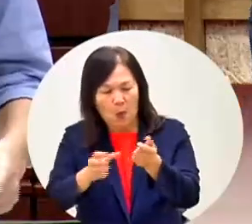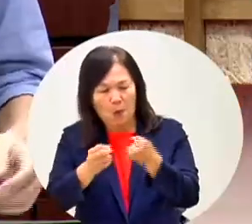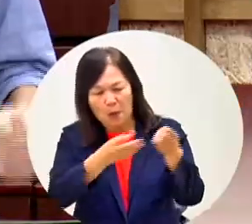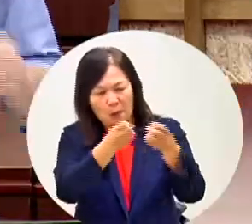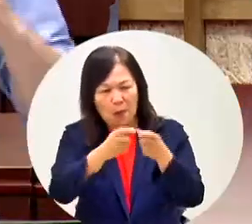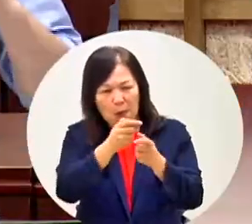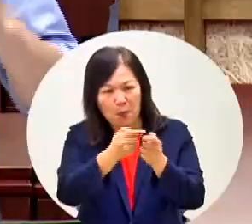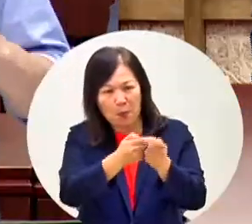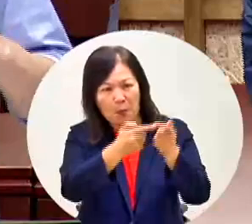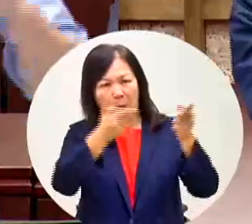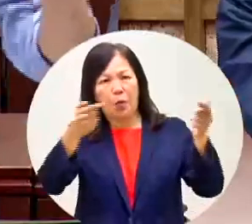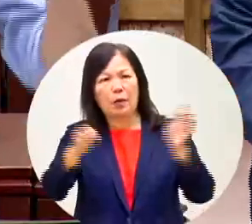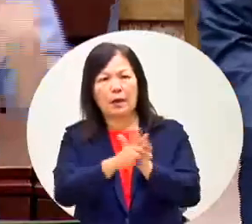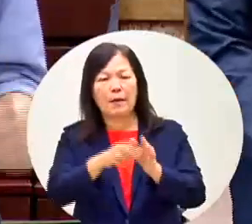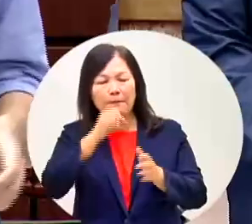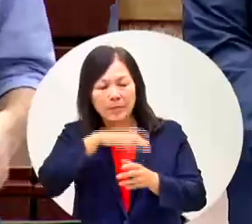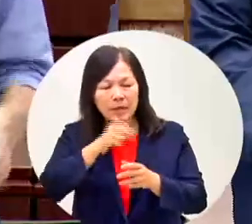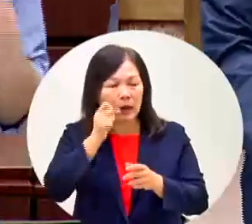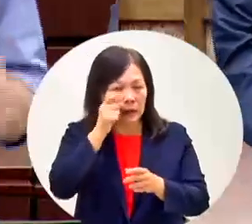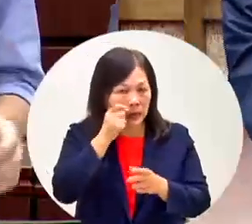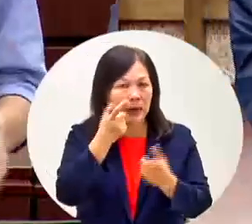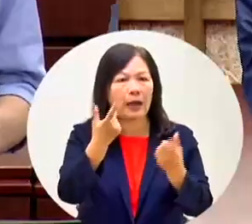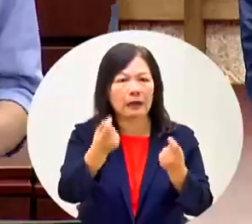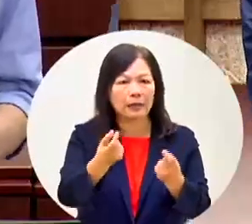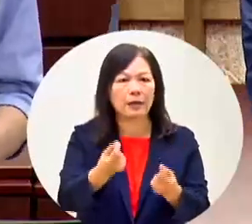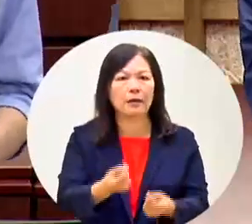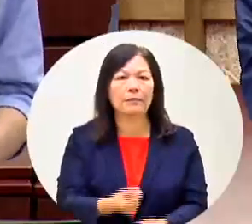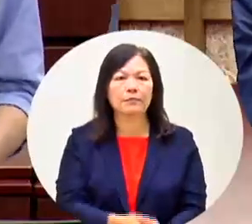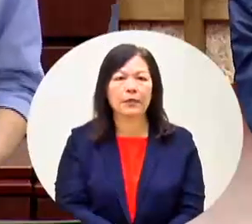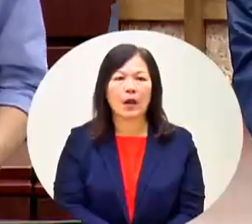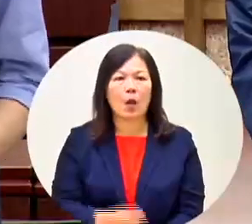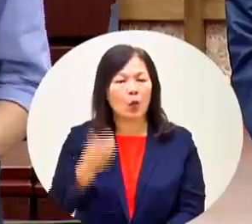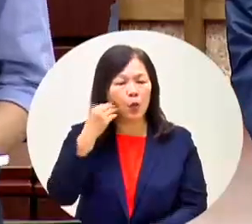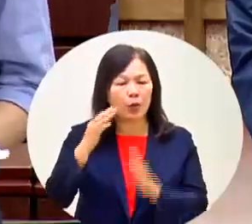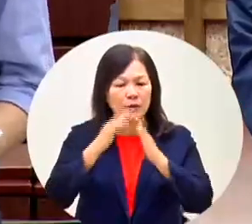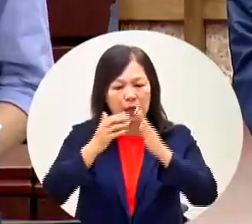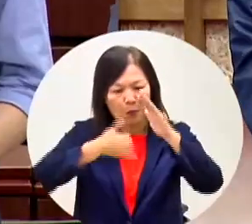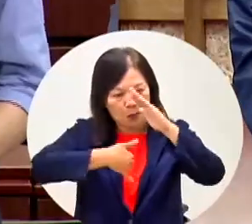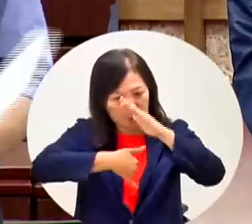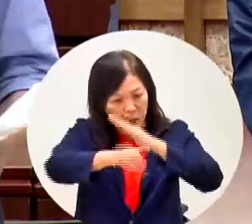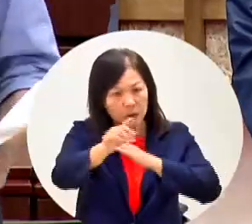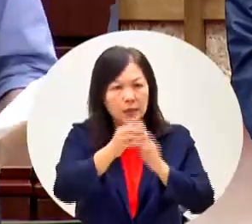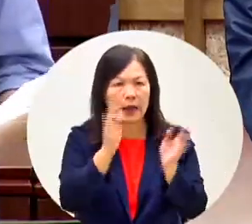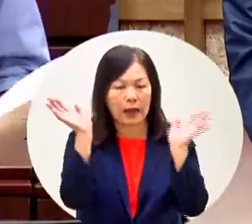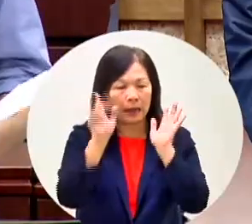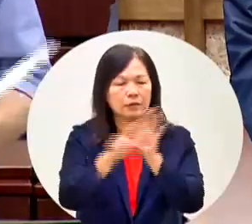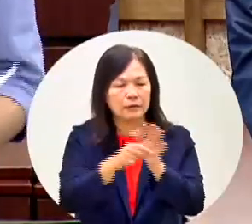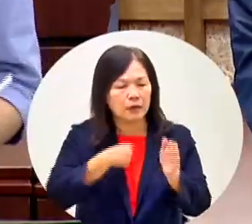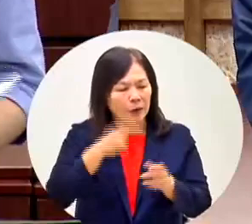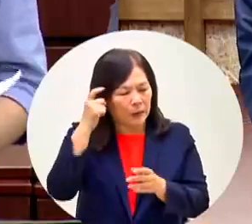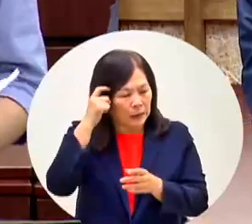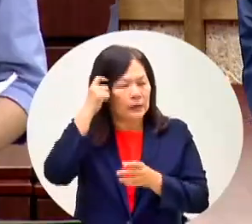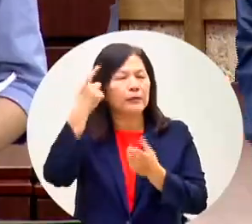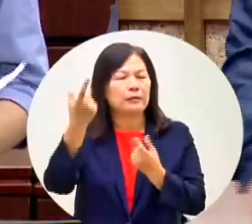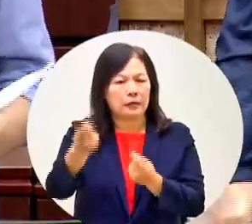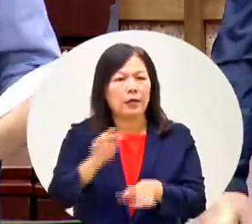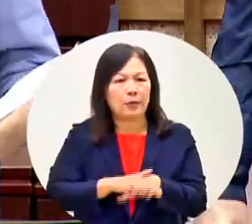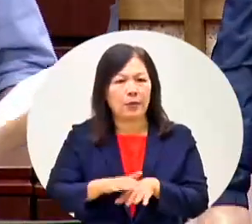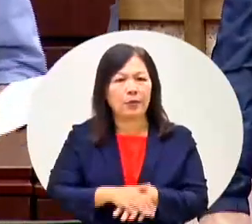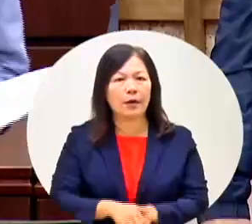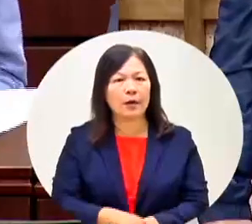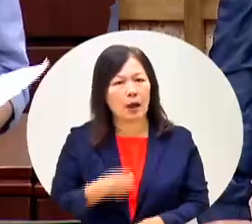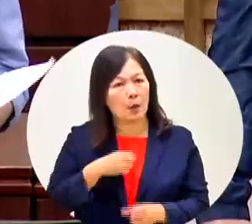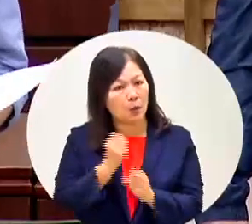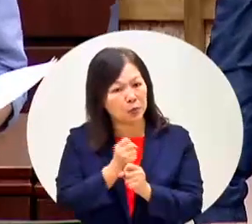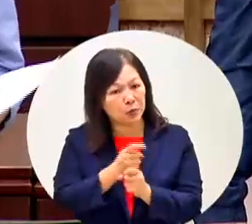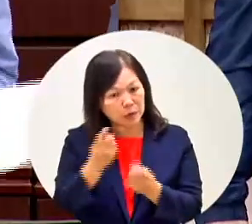信只要离开家乡的子弟都会被刺痛。那怎么做？七年之病，三年之爱，我们到底